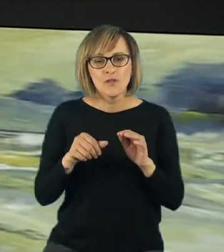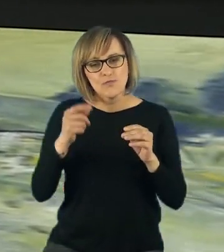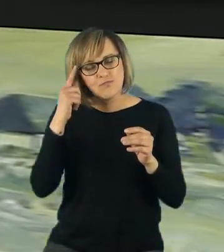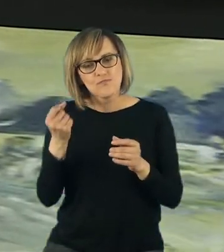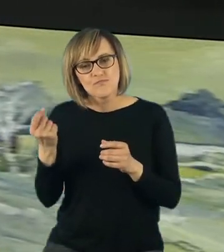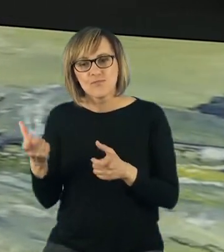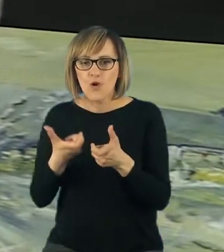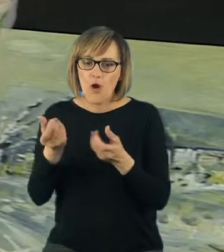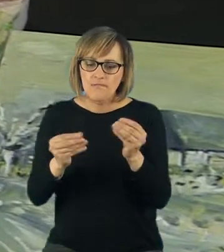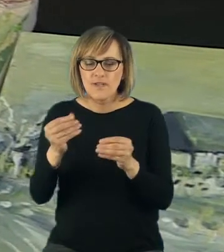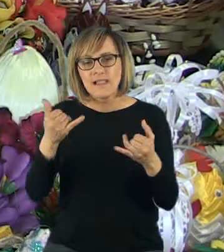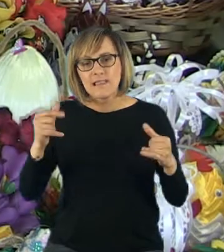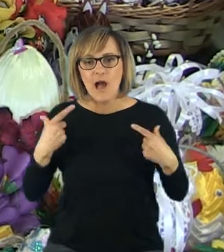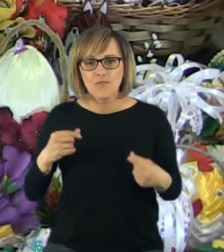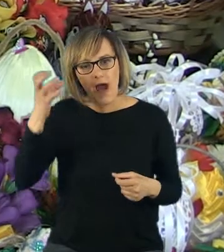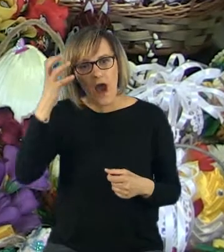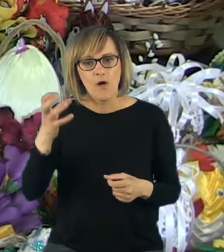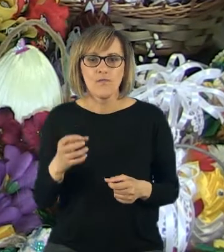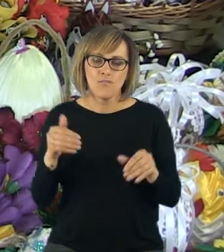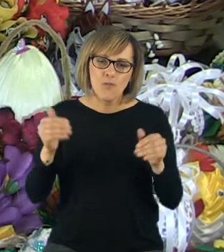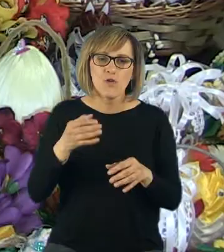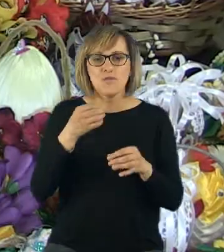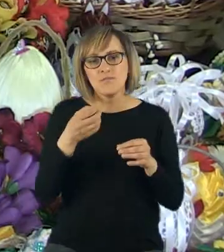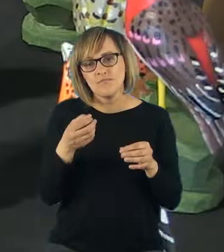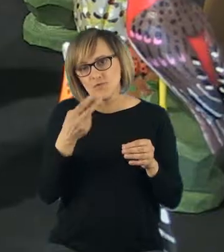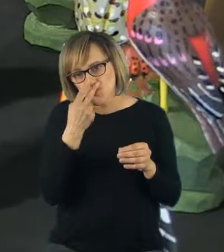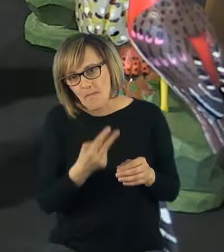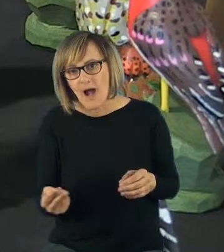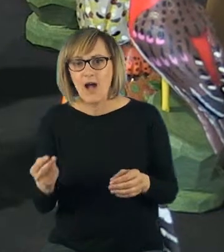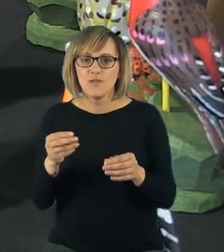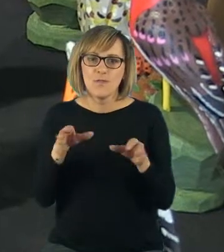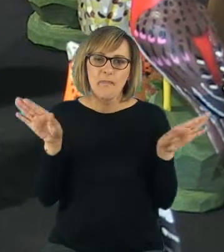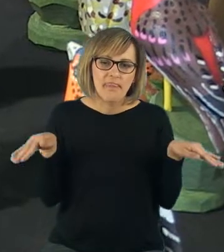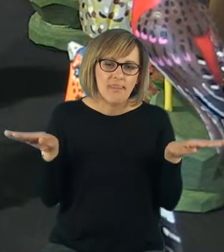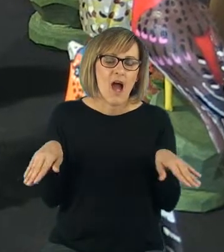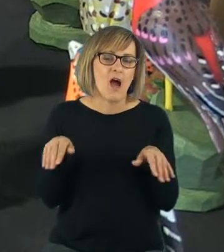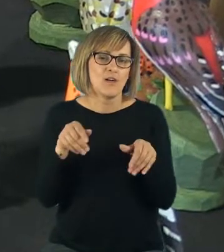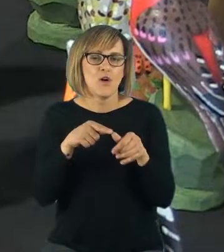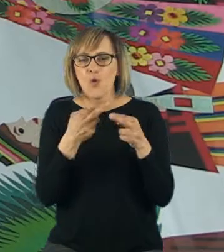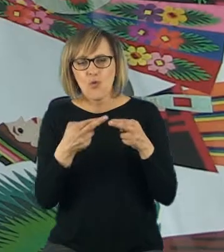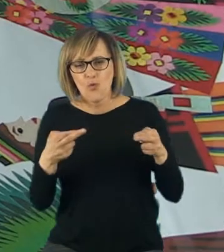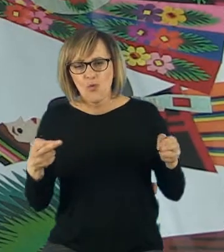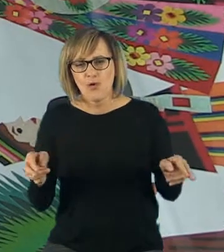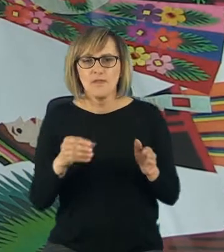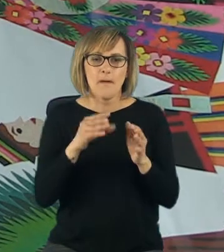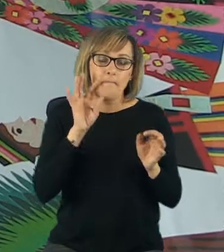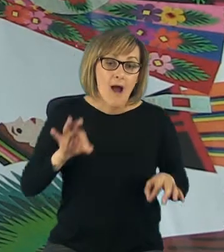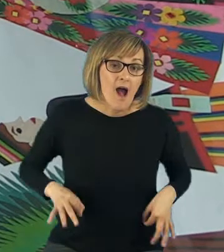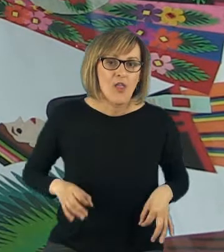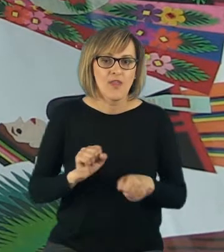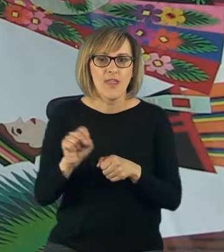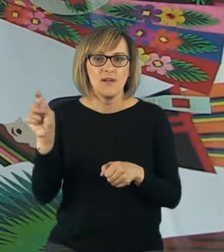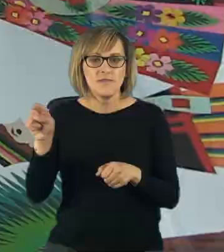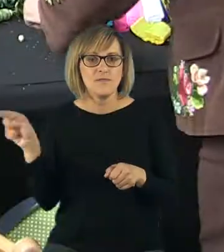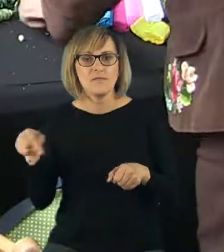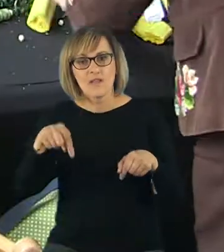innych, od których też coś można nabyć, na przykład ptaszki i różne. Są też panie, na dole